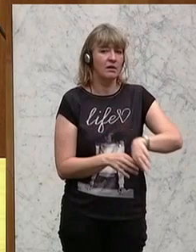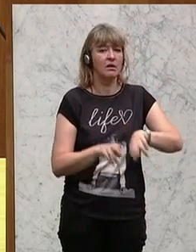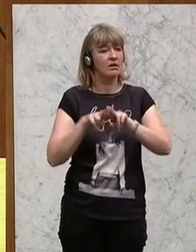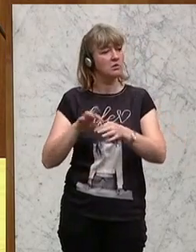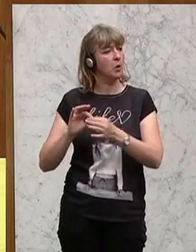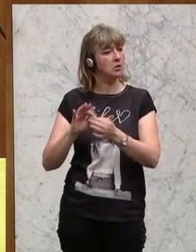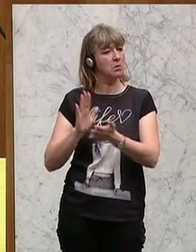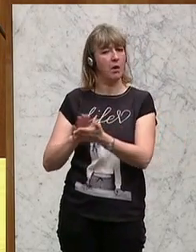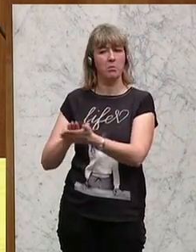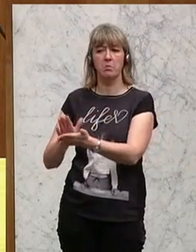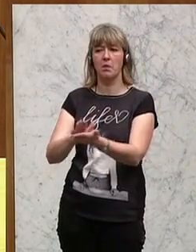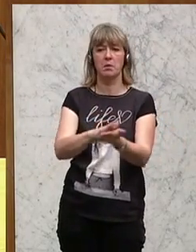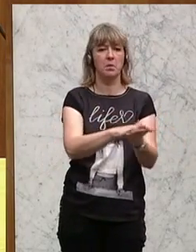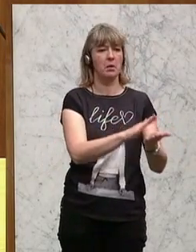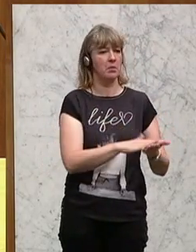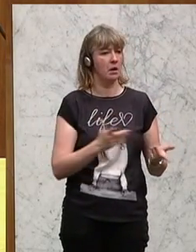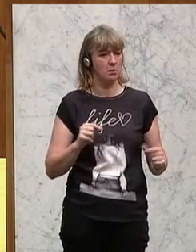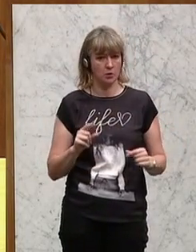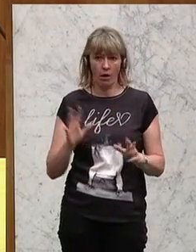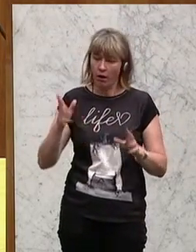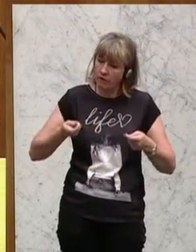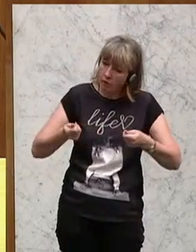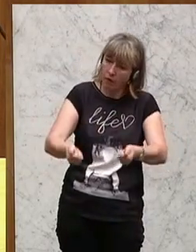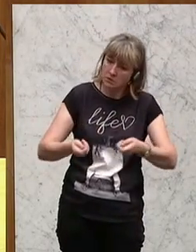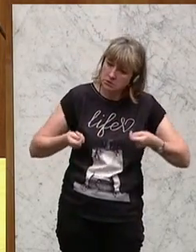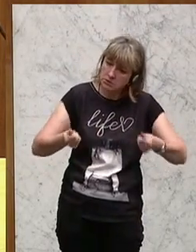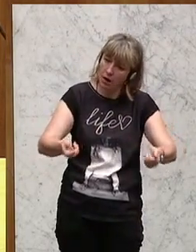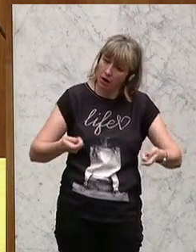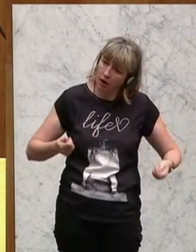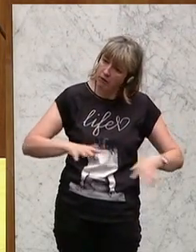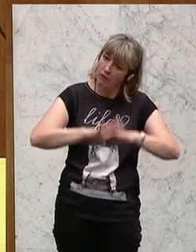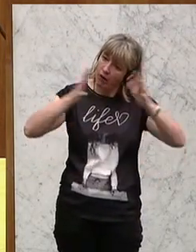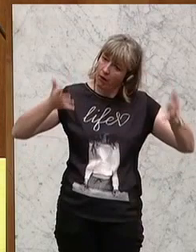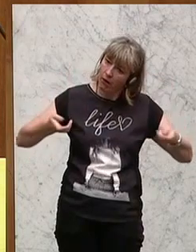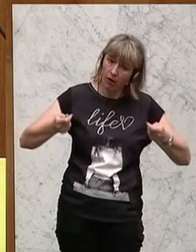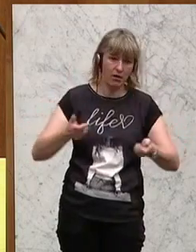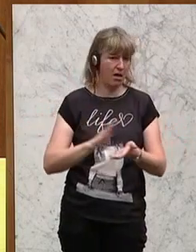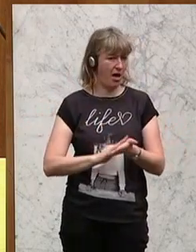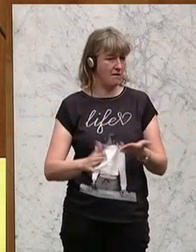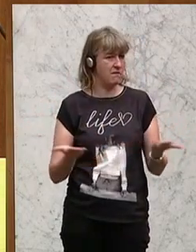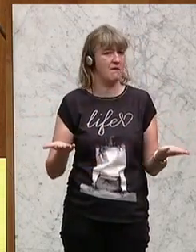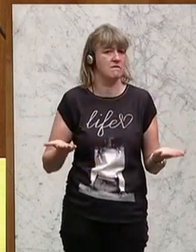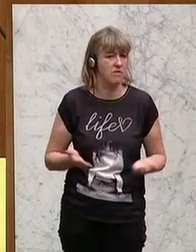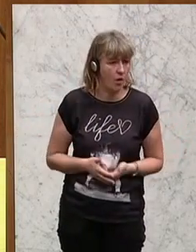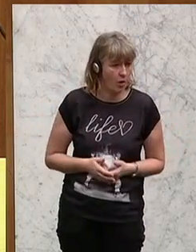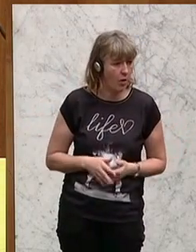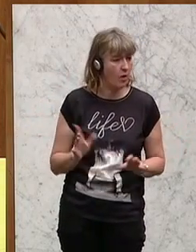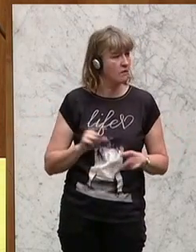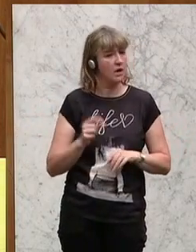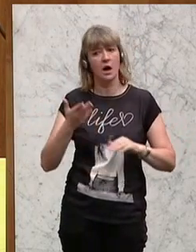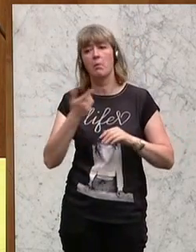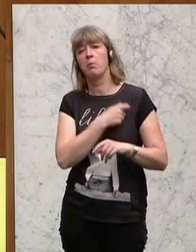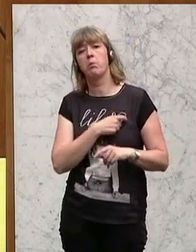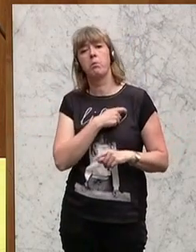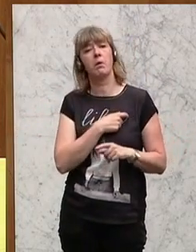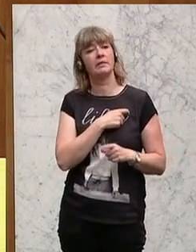bleiben bestehen und werden weiter mit hohen Zahlungen gefördert. Da ist keine Rede von Vereinfachung, da ist auch keine Rede von Endparteipolitisierung